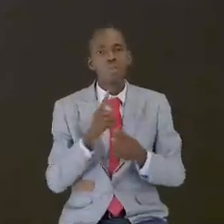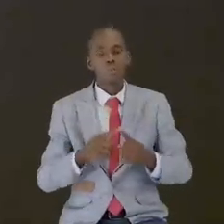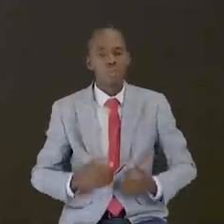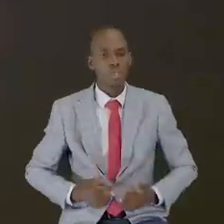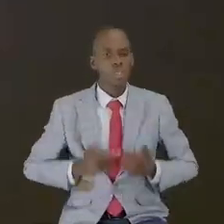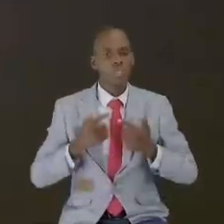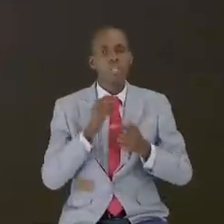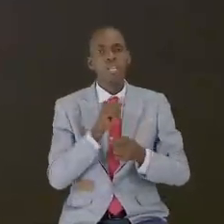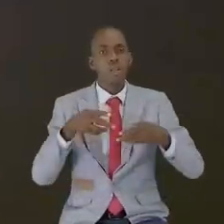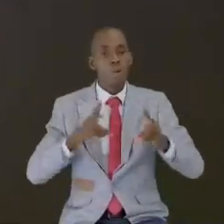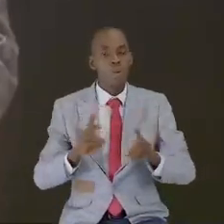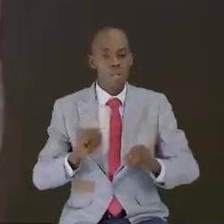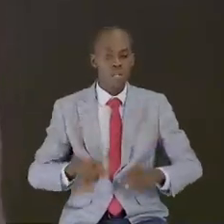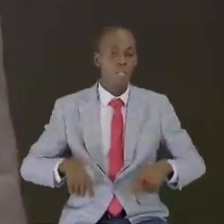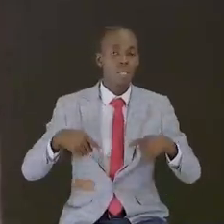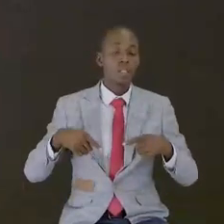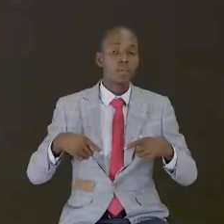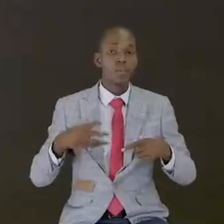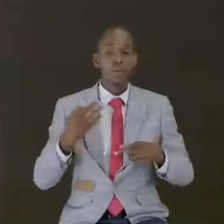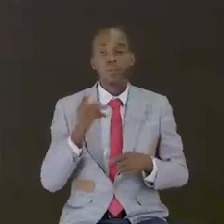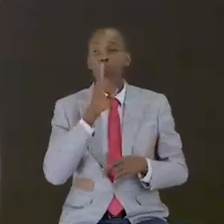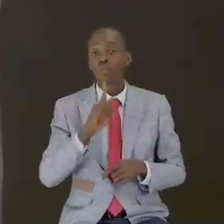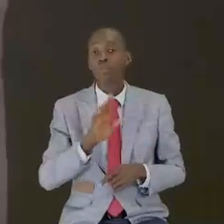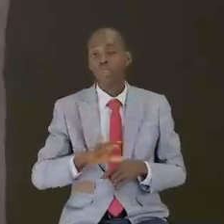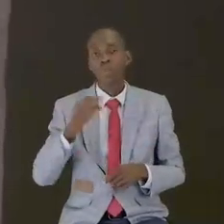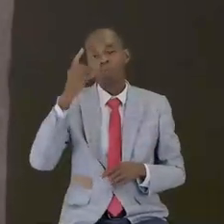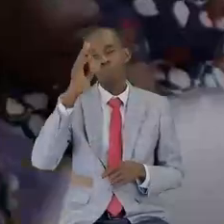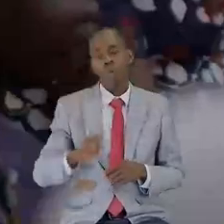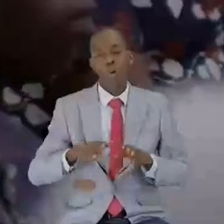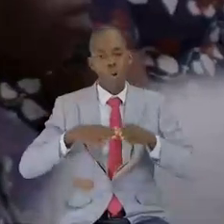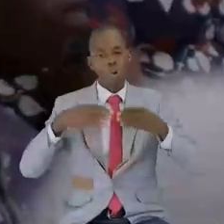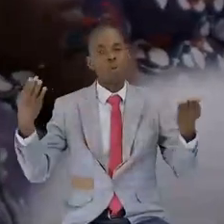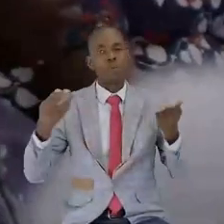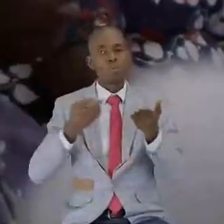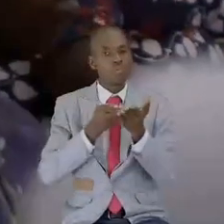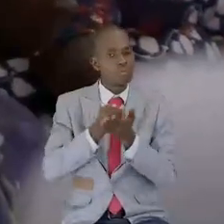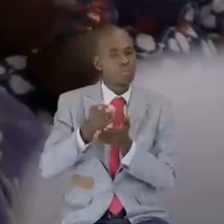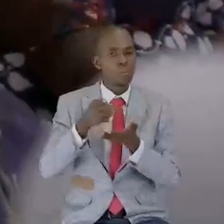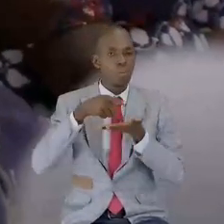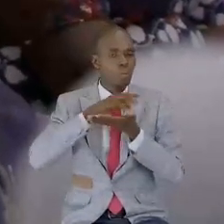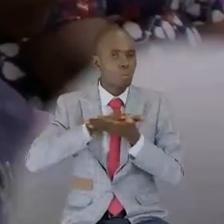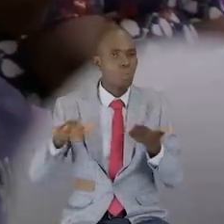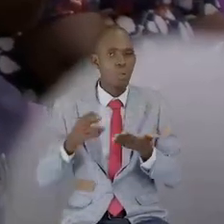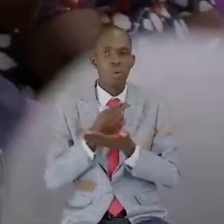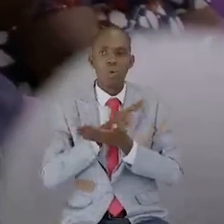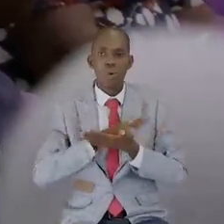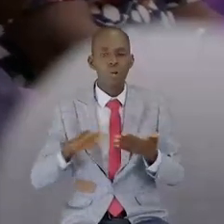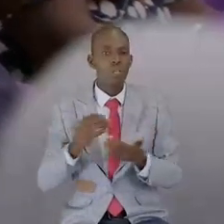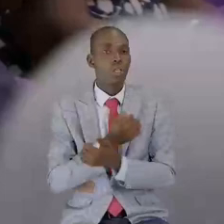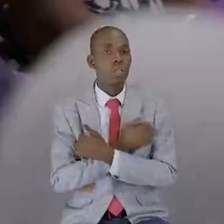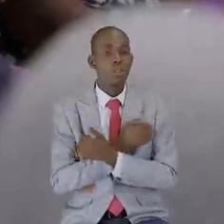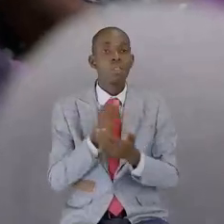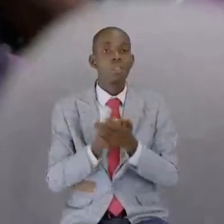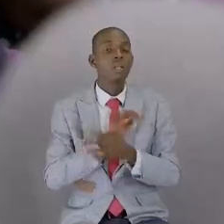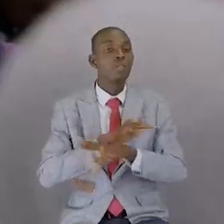tel qu'un enfant de Dieu doit vivre. Transparent, pur, saint, juste, et qui